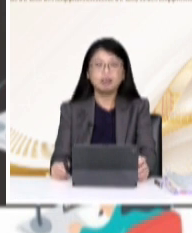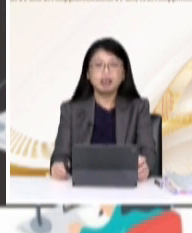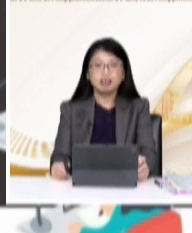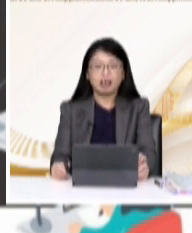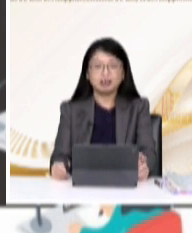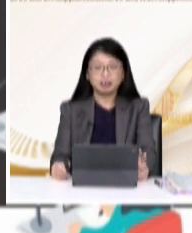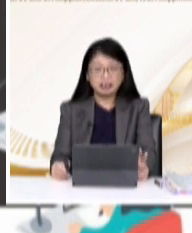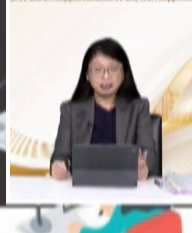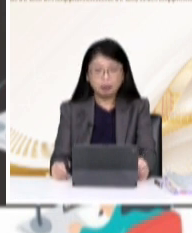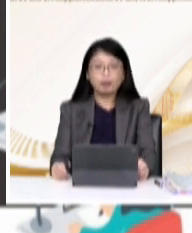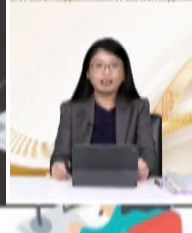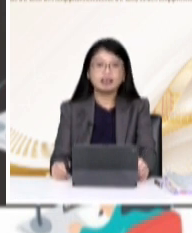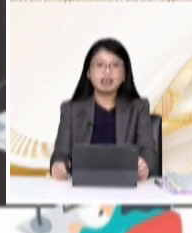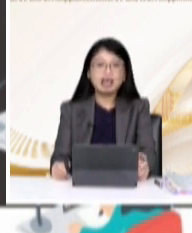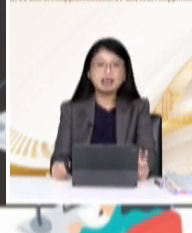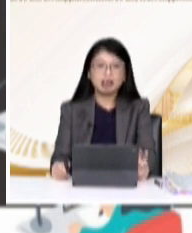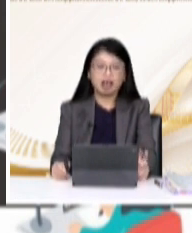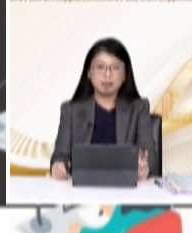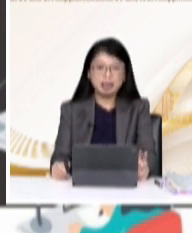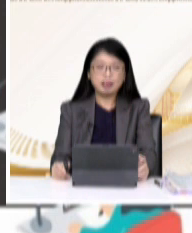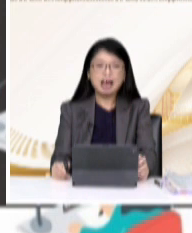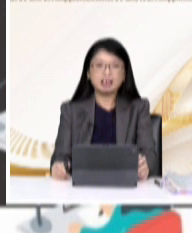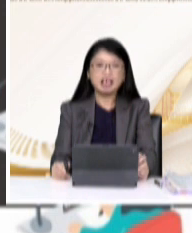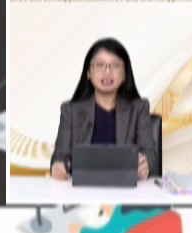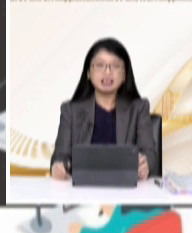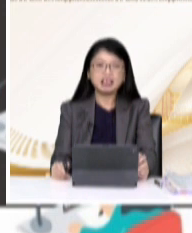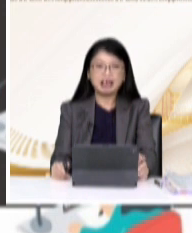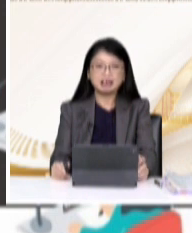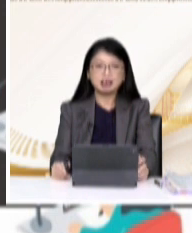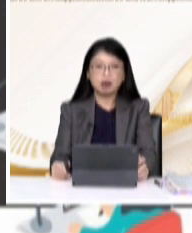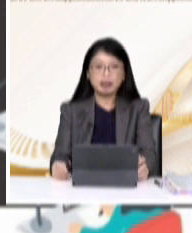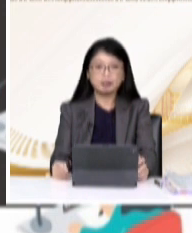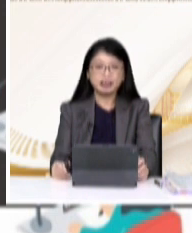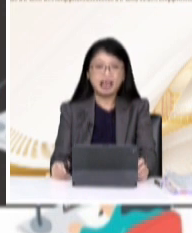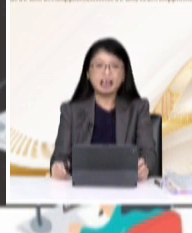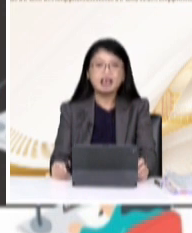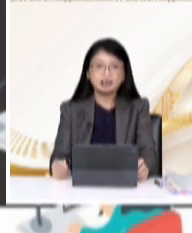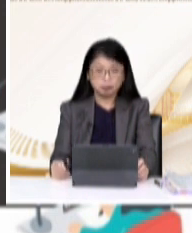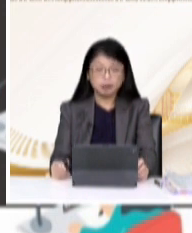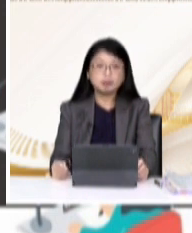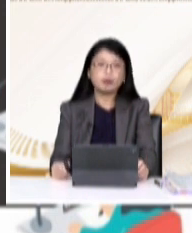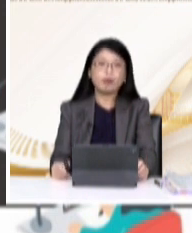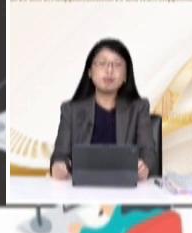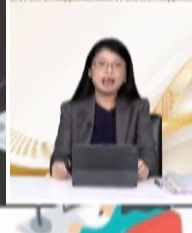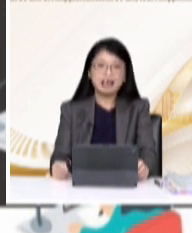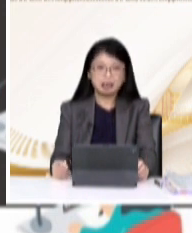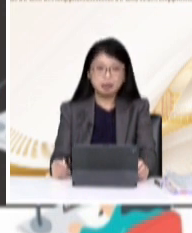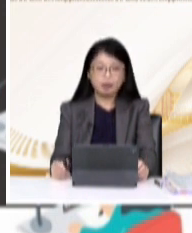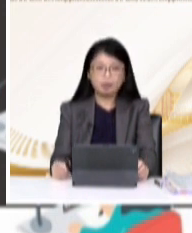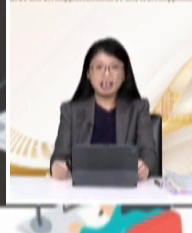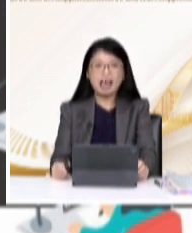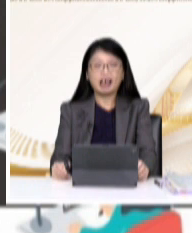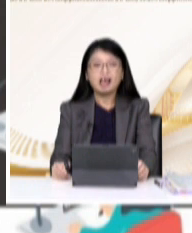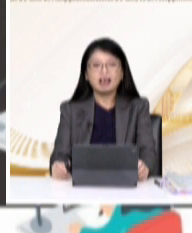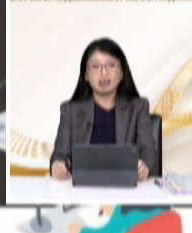ของเจ้าหน้าที่ตำรวจให้มีอำนาจหน้าที่ในการที่เขาไปดำเนินการสืบสวนสอบสวนความผิดอาญาที่มีความ